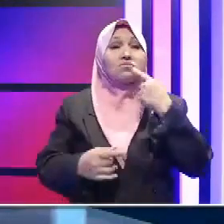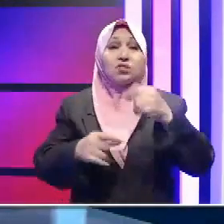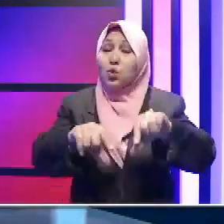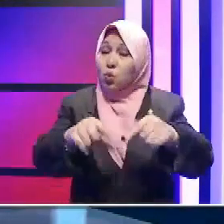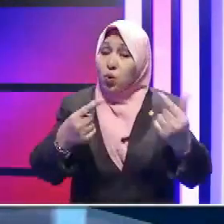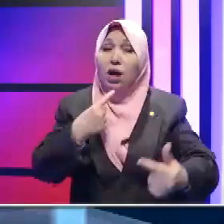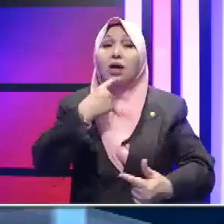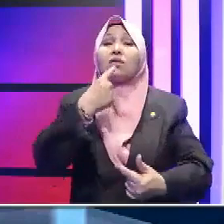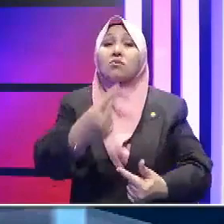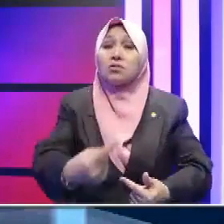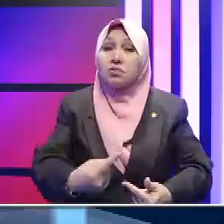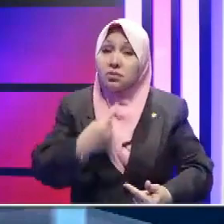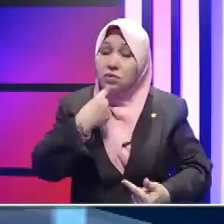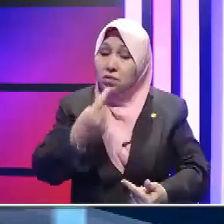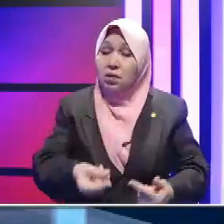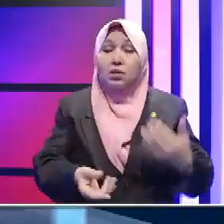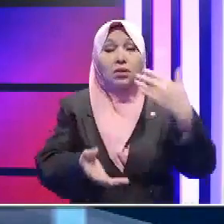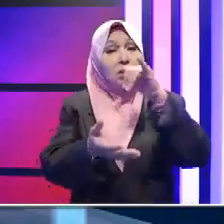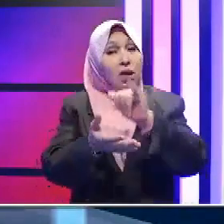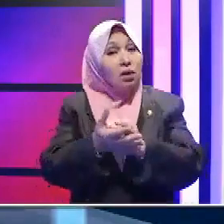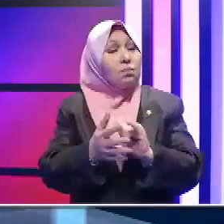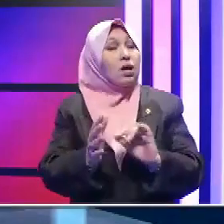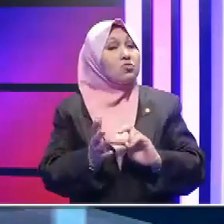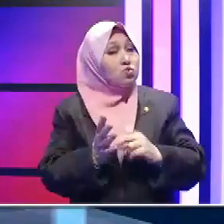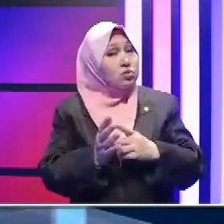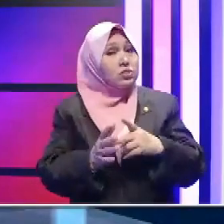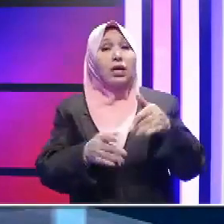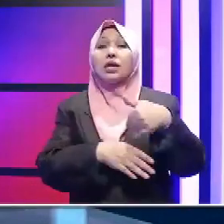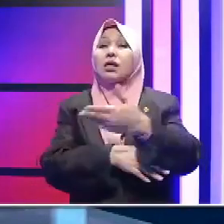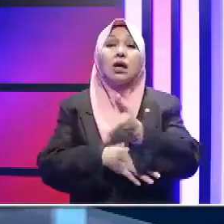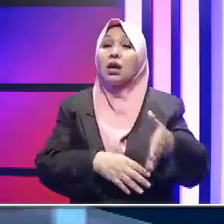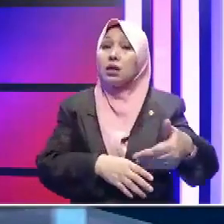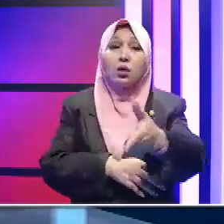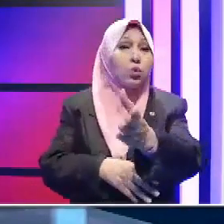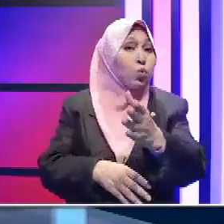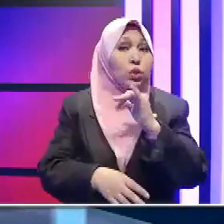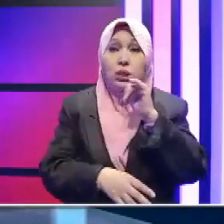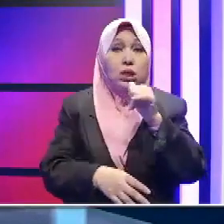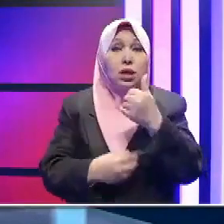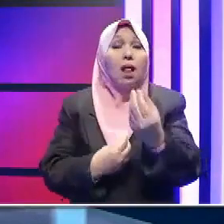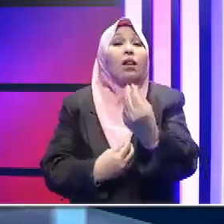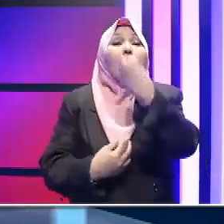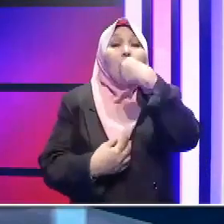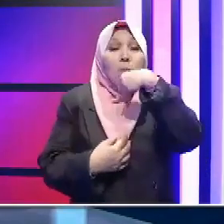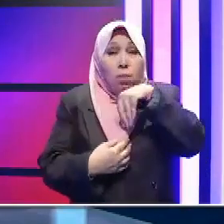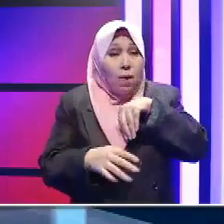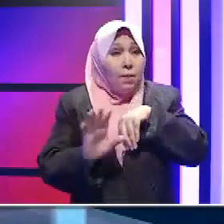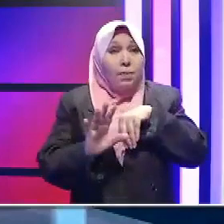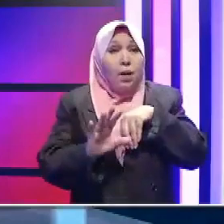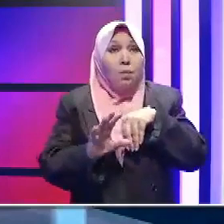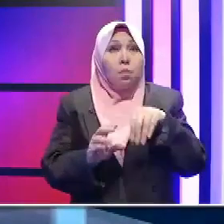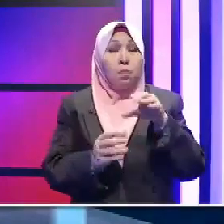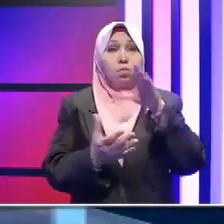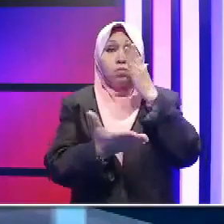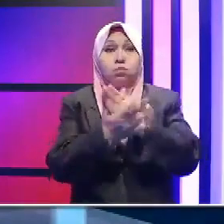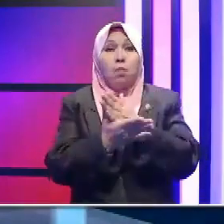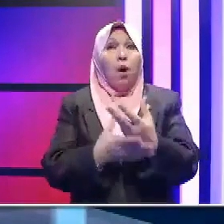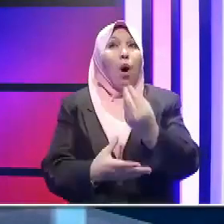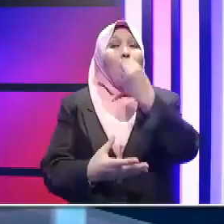sebut valtaco Ma alkhairaat artinya ikan itu tidak menelan jahenya tahan dalam